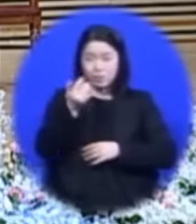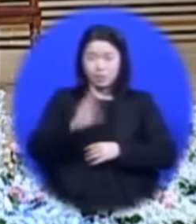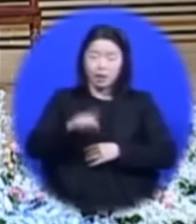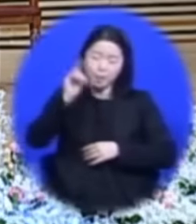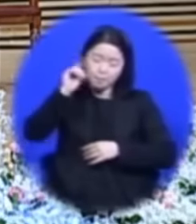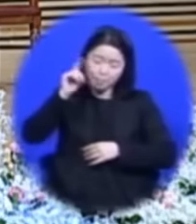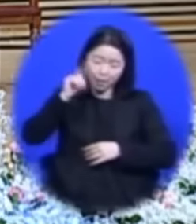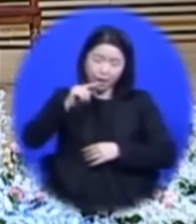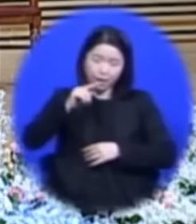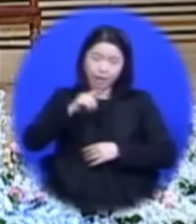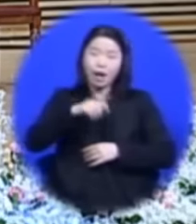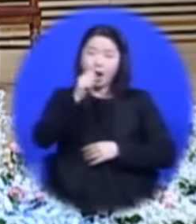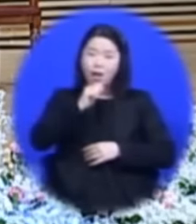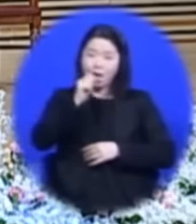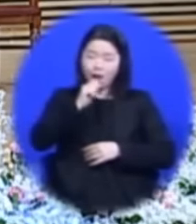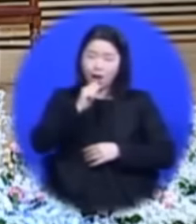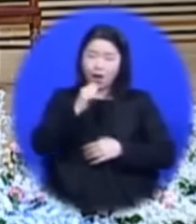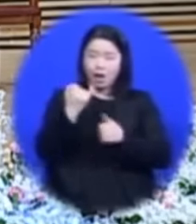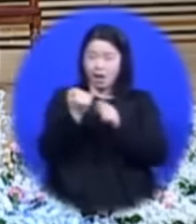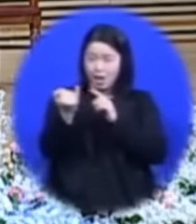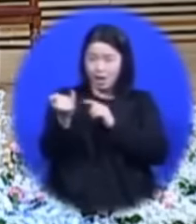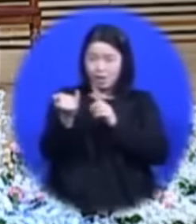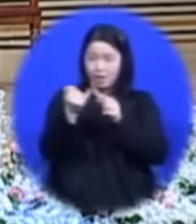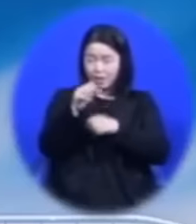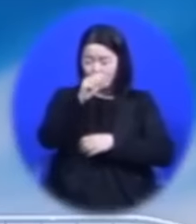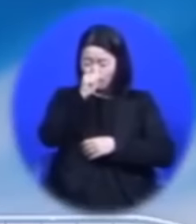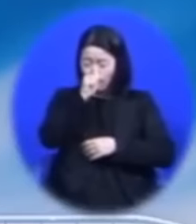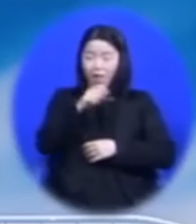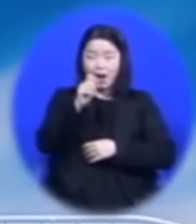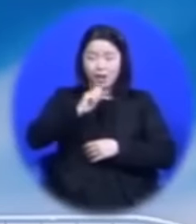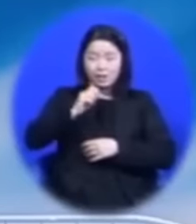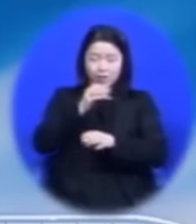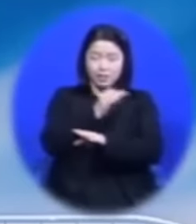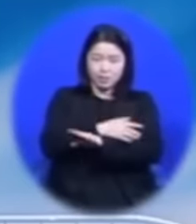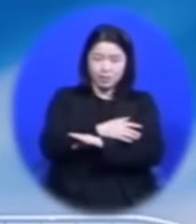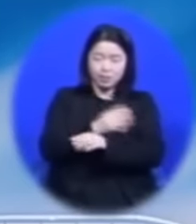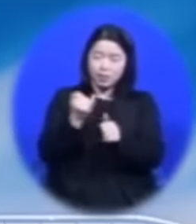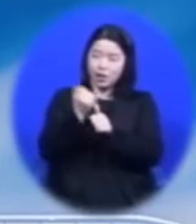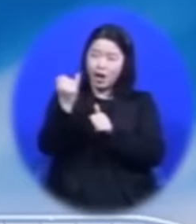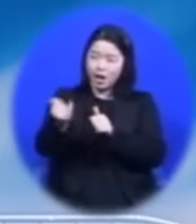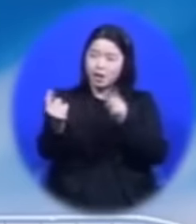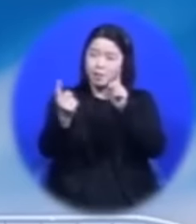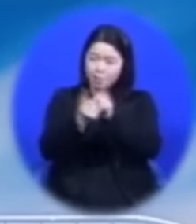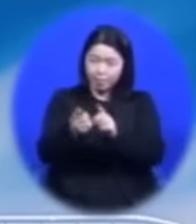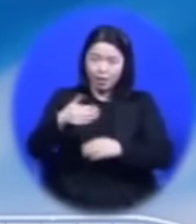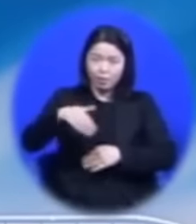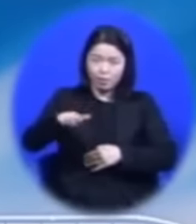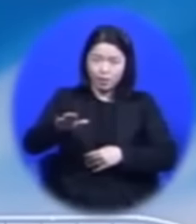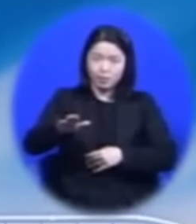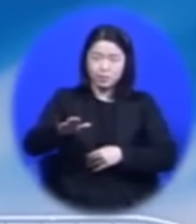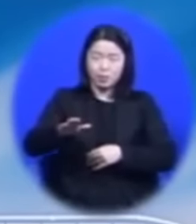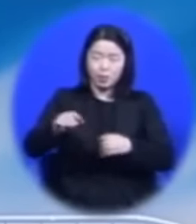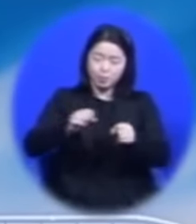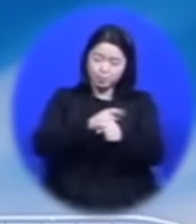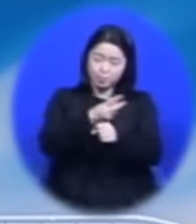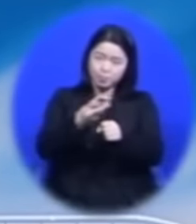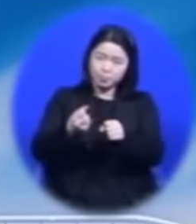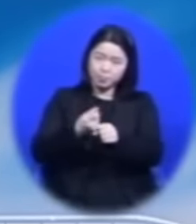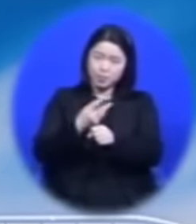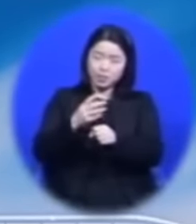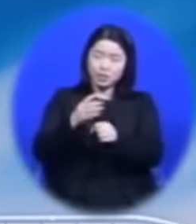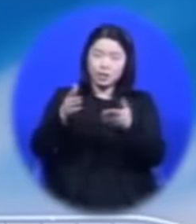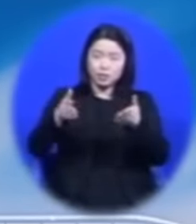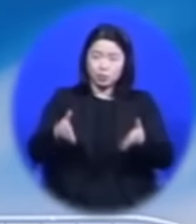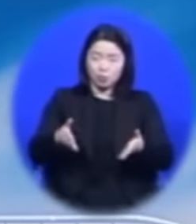매일 아내가 좋아하는 아이스크림을 사서 아내를 만나러 가서 몇 시간을 아내와 같이